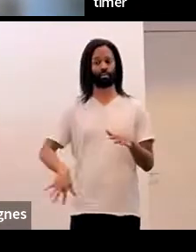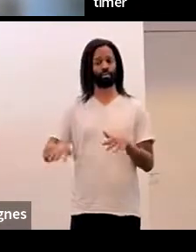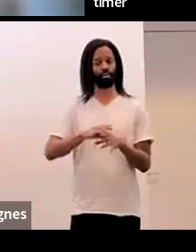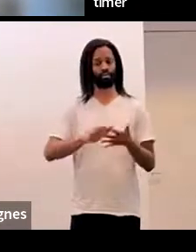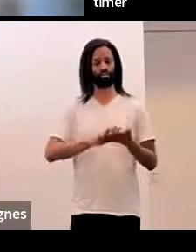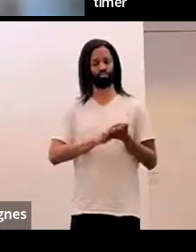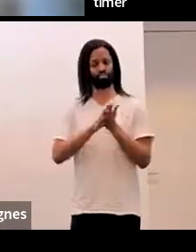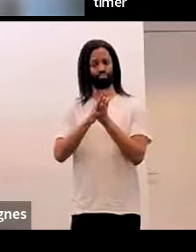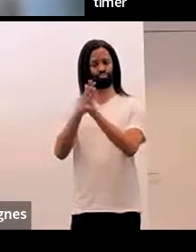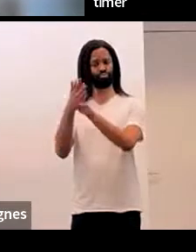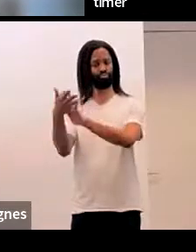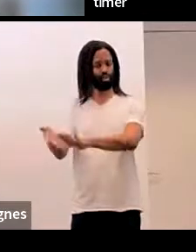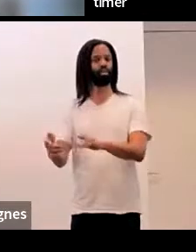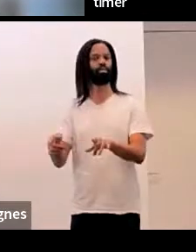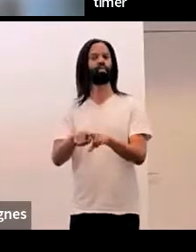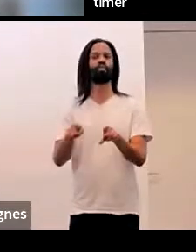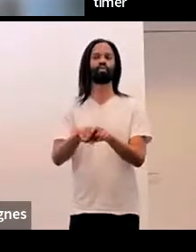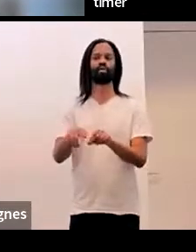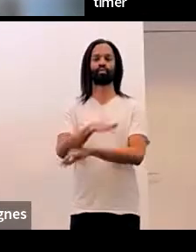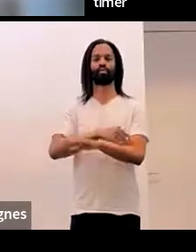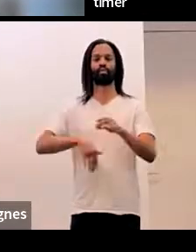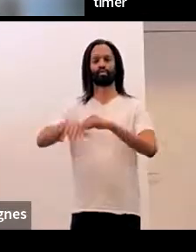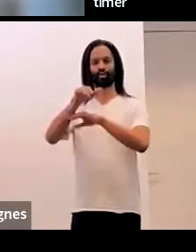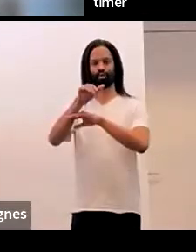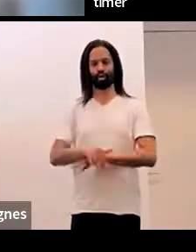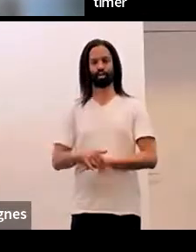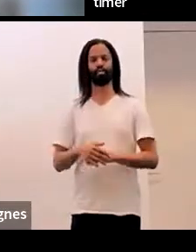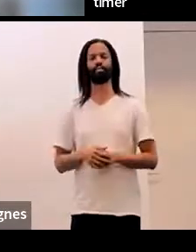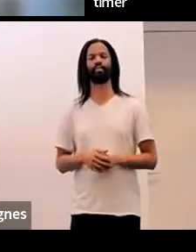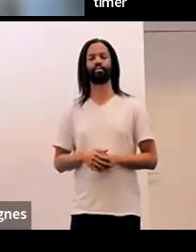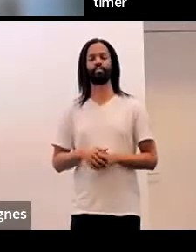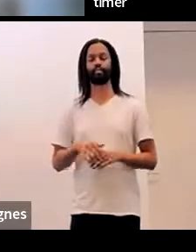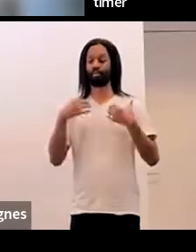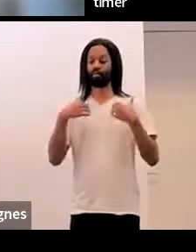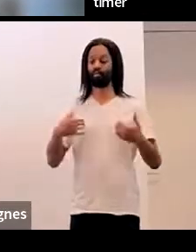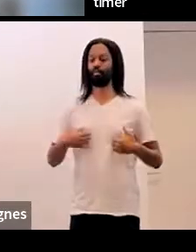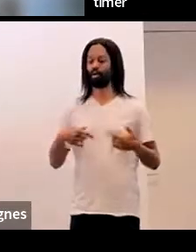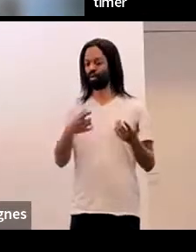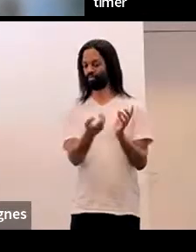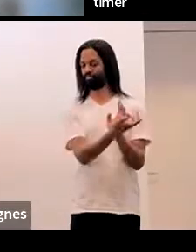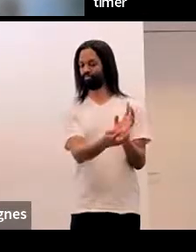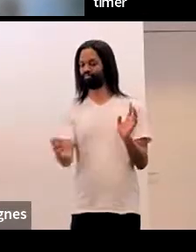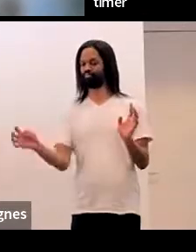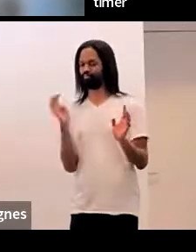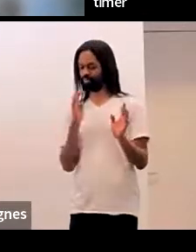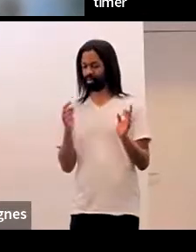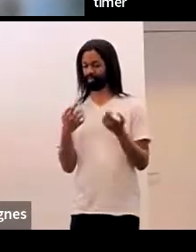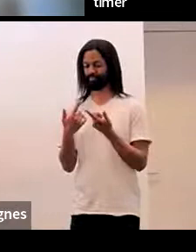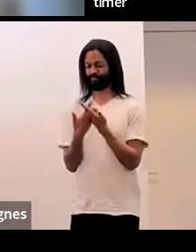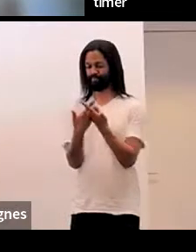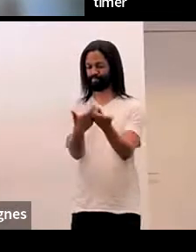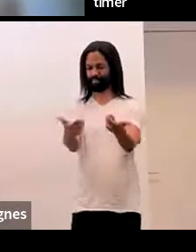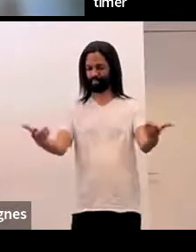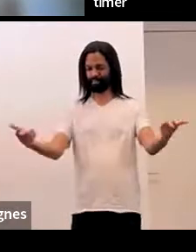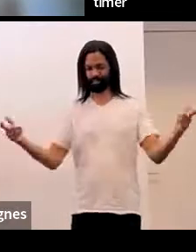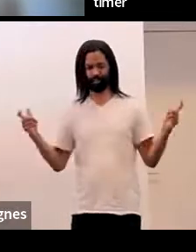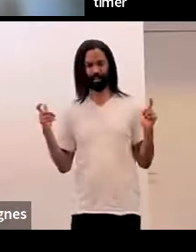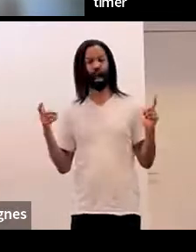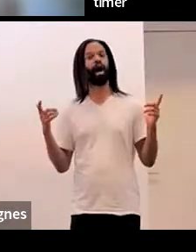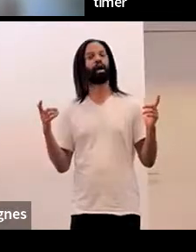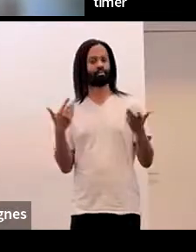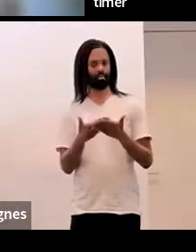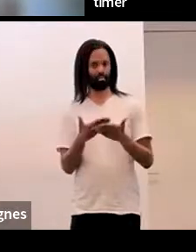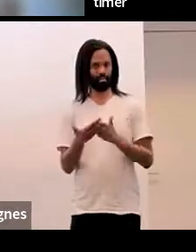l'environnement. La diversité des membres de l'association sera une richesse qui nous permettra de nous appuyer sur un